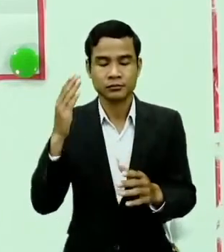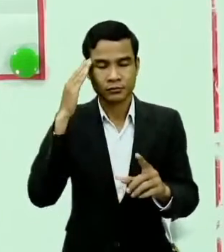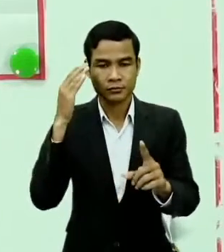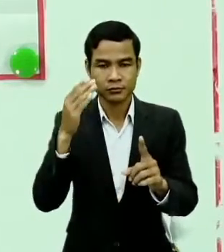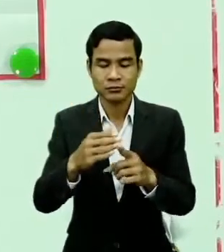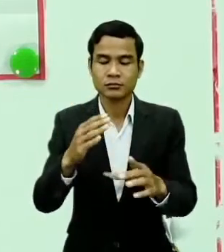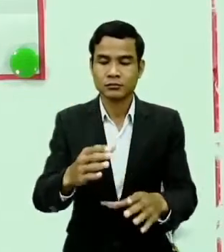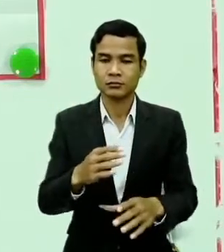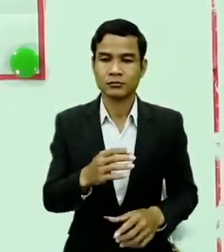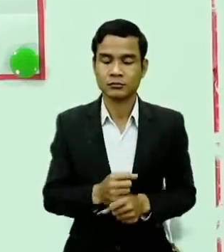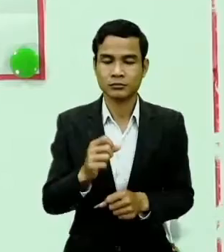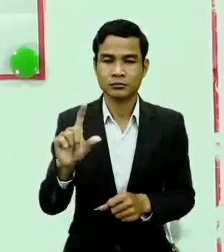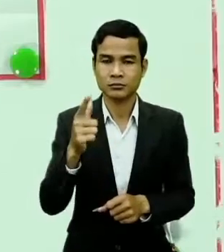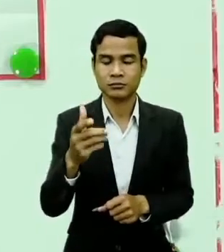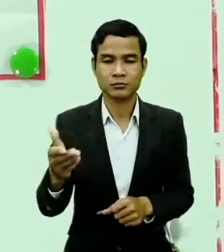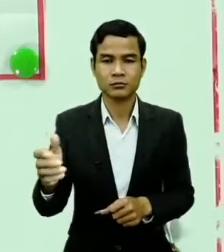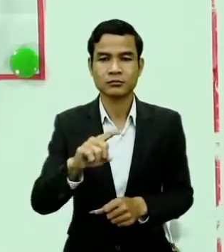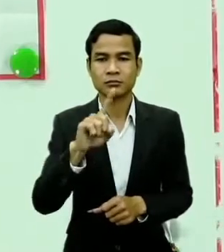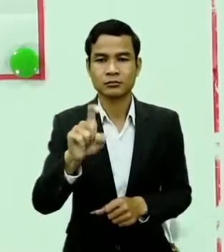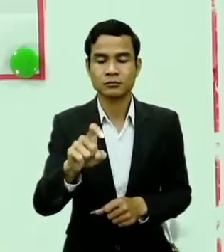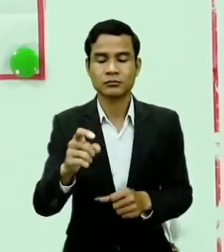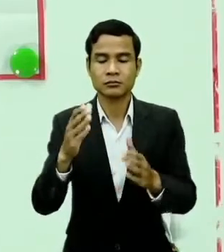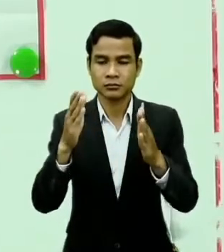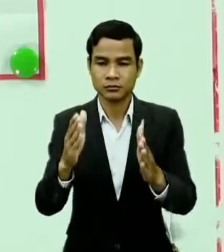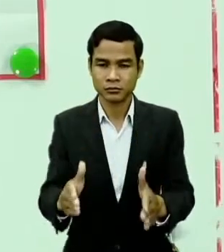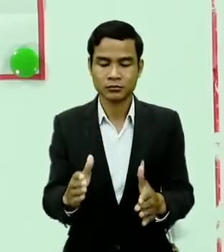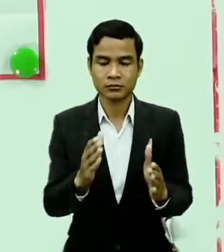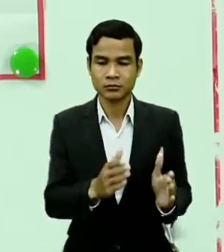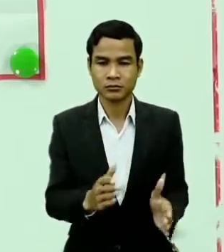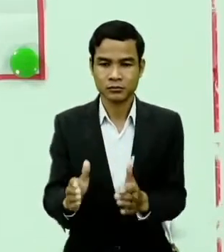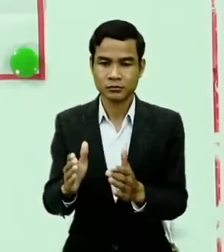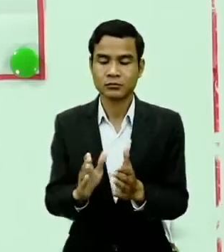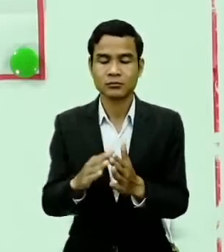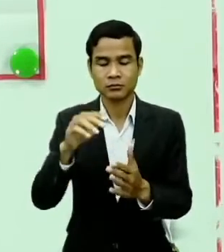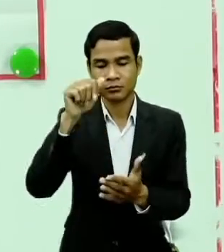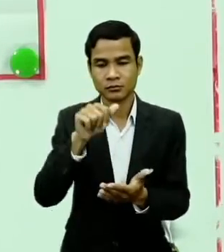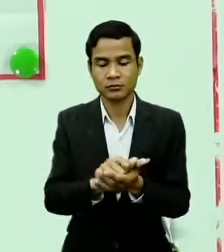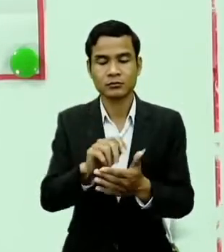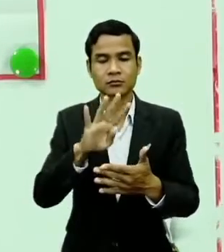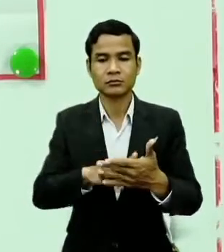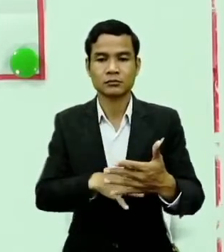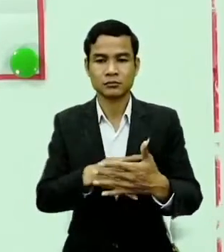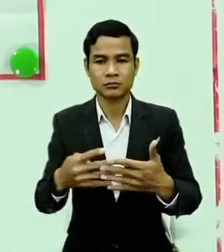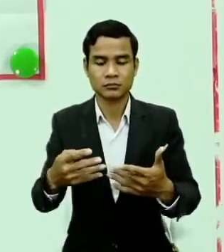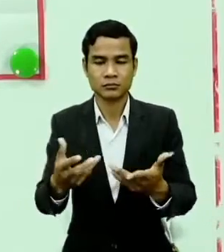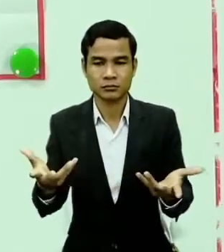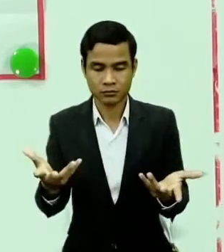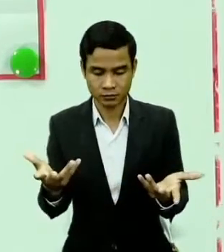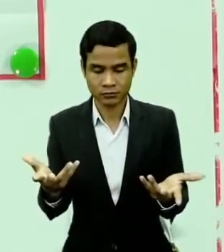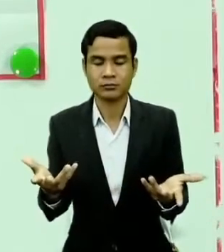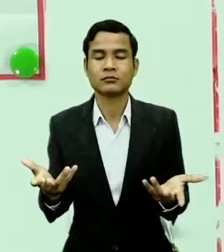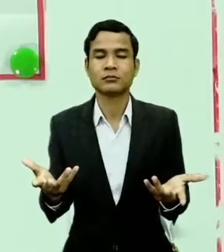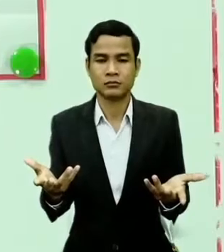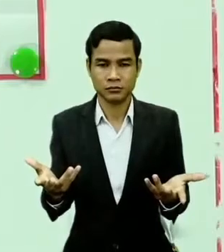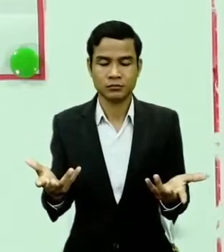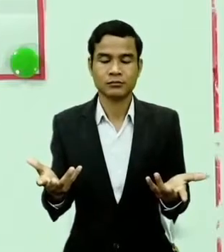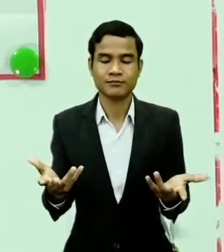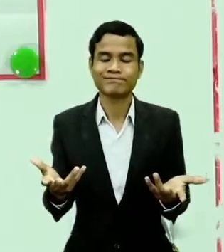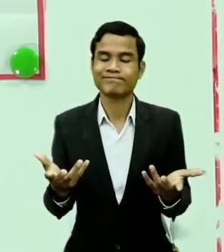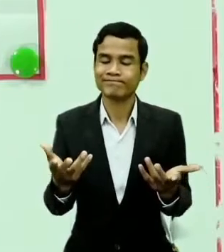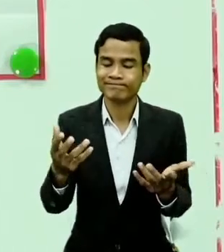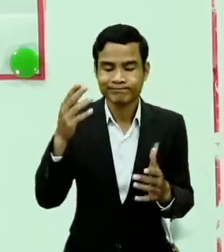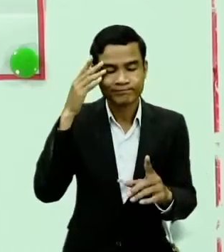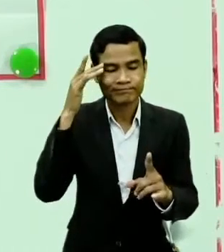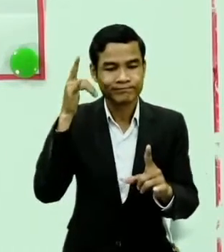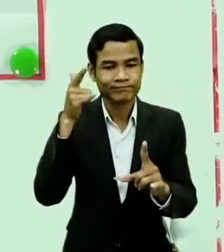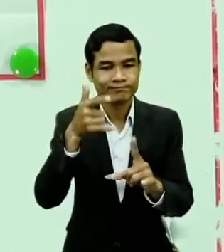chuộc chảy ta nẹ trời riết chòm nắng xâm rạch phèn ca đôi mà đạch khá là chà đôi bầm